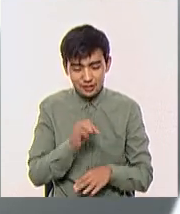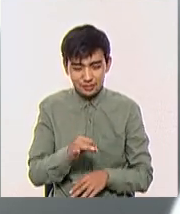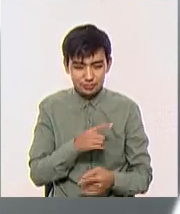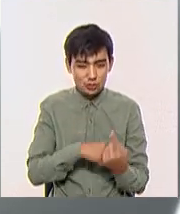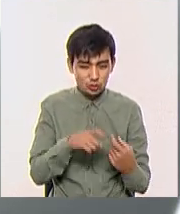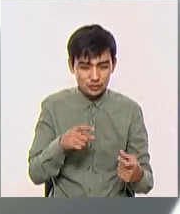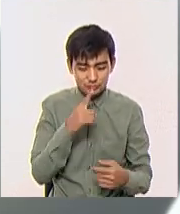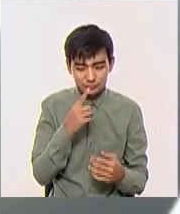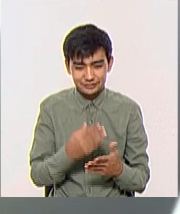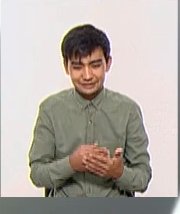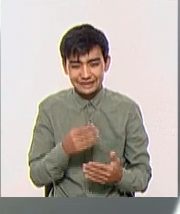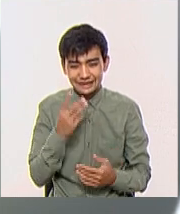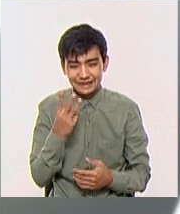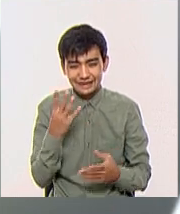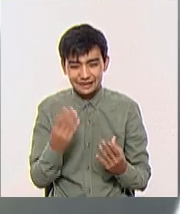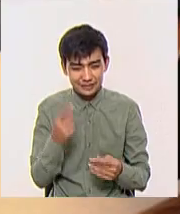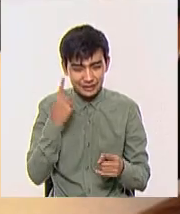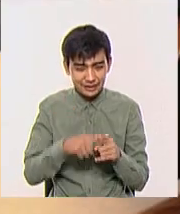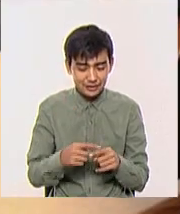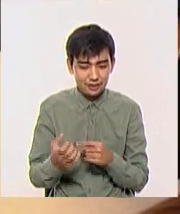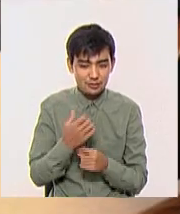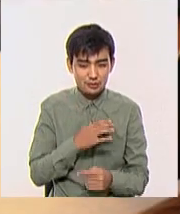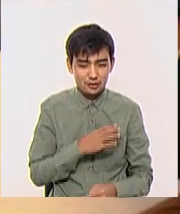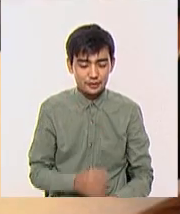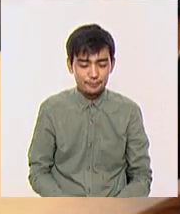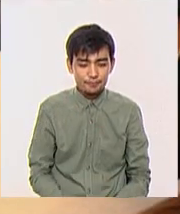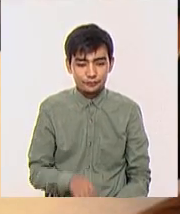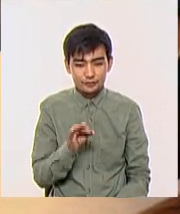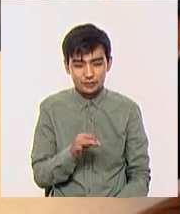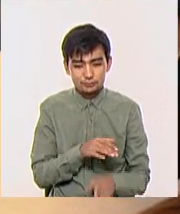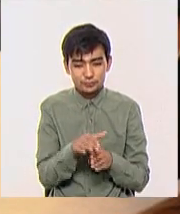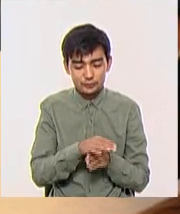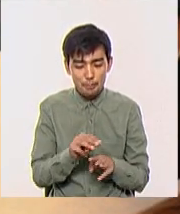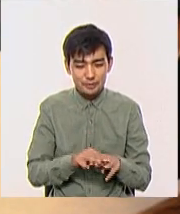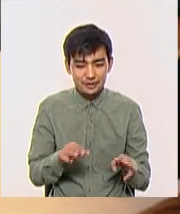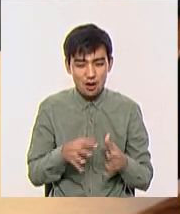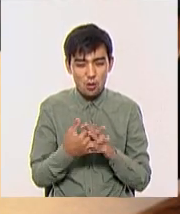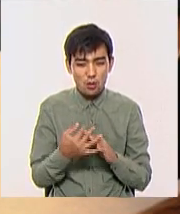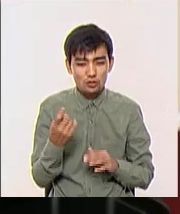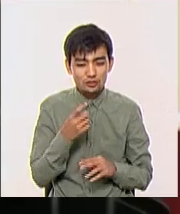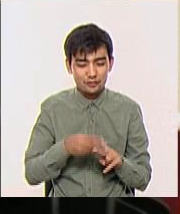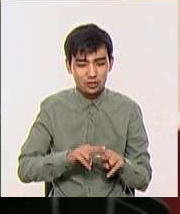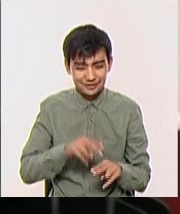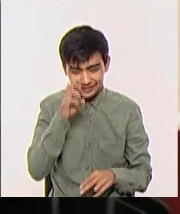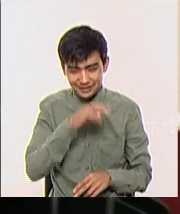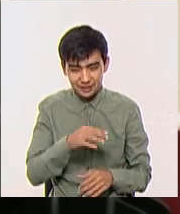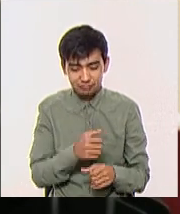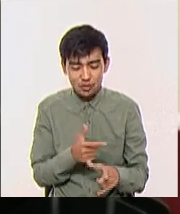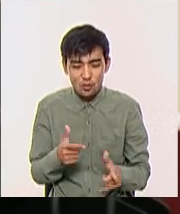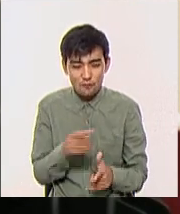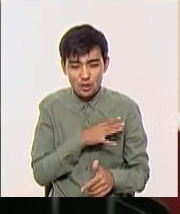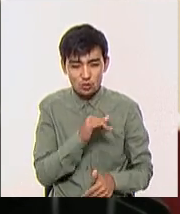В течение 3 дней решался вопрос с техникой. По данным исполняющего обязанности министра сельского хозяйства, по стране заготовлено уже